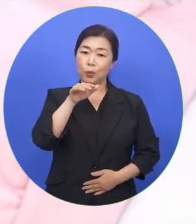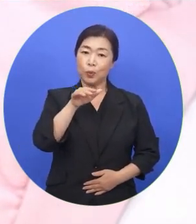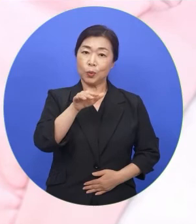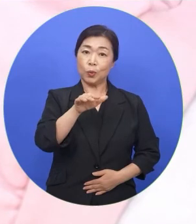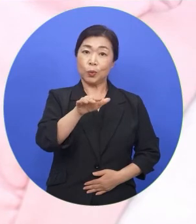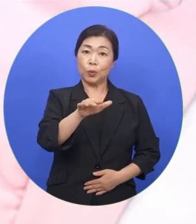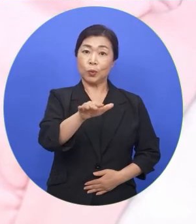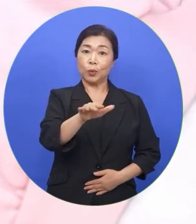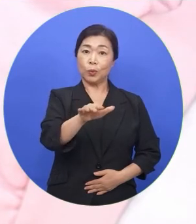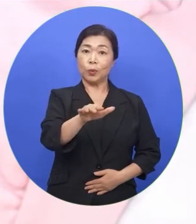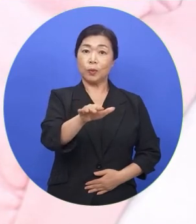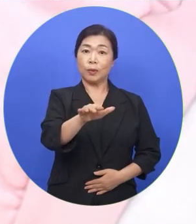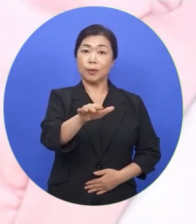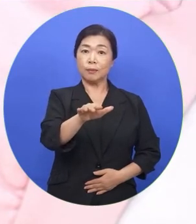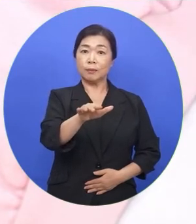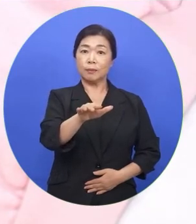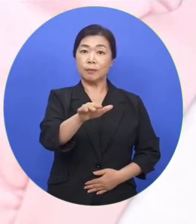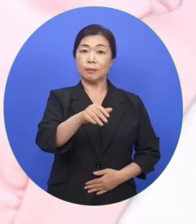내뱉고